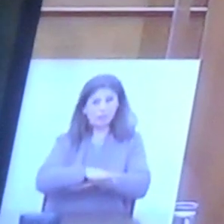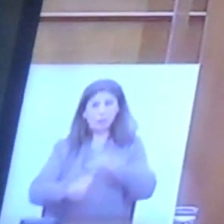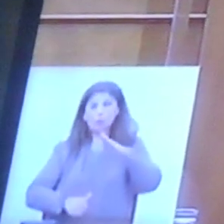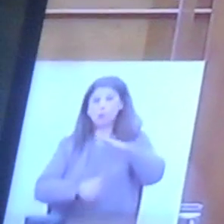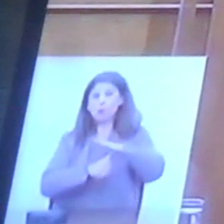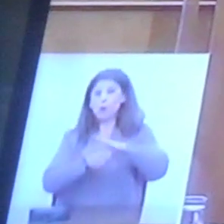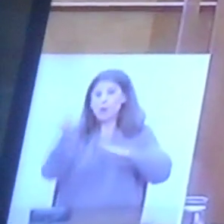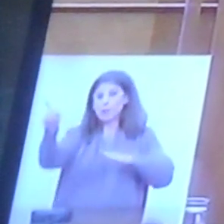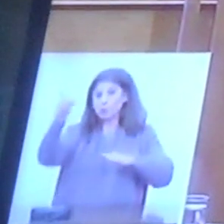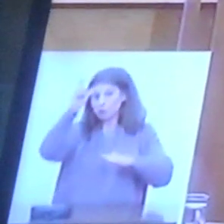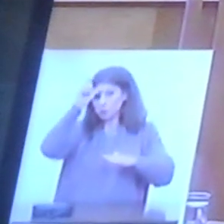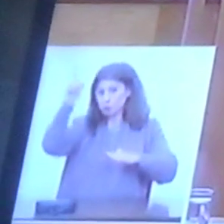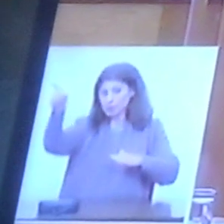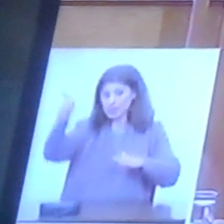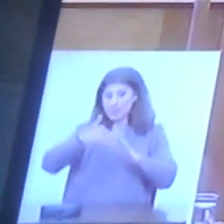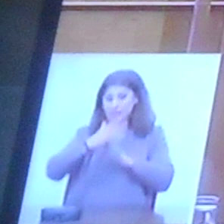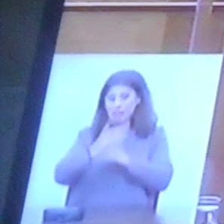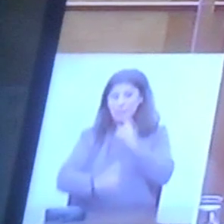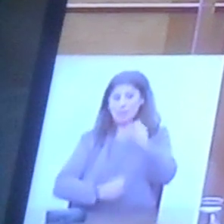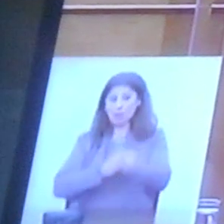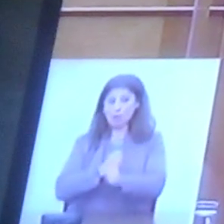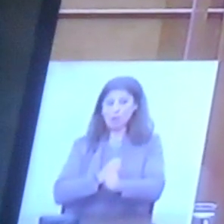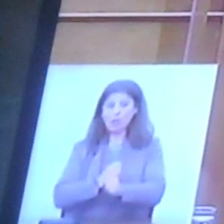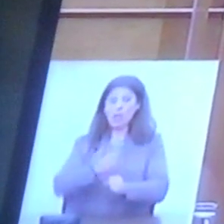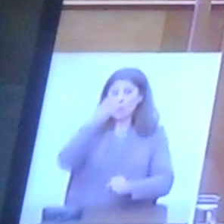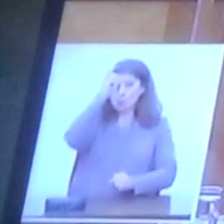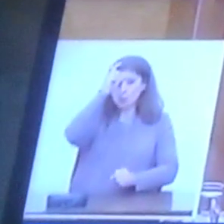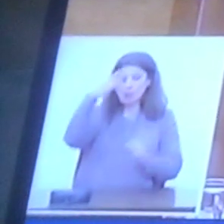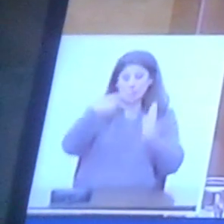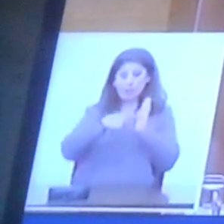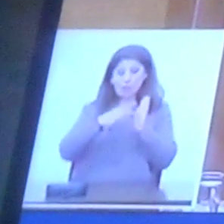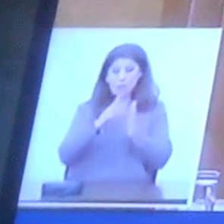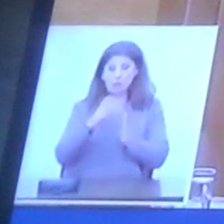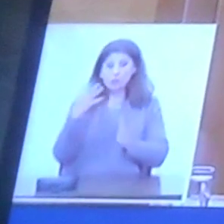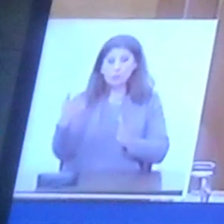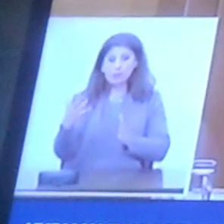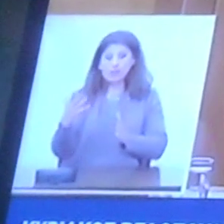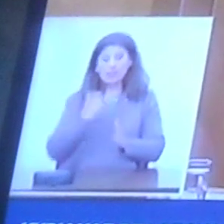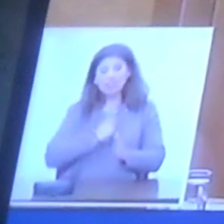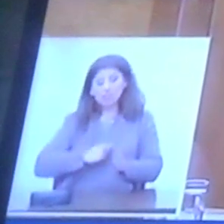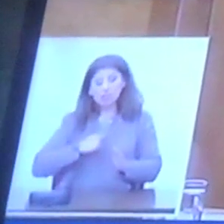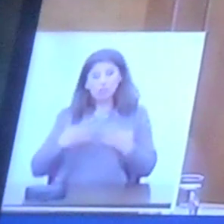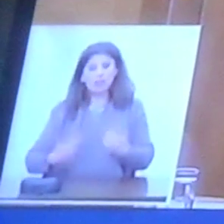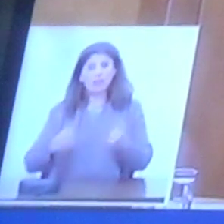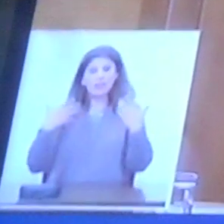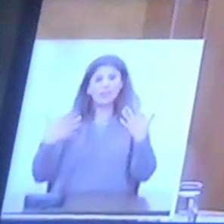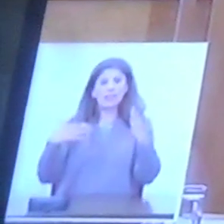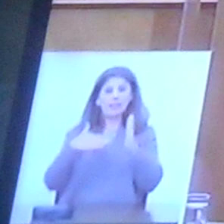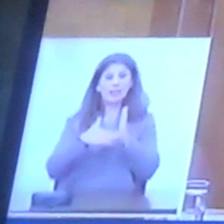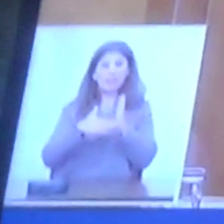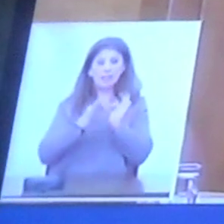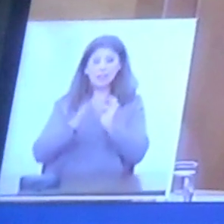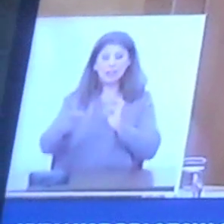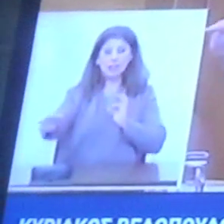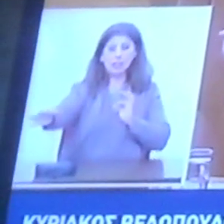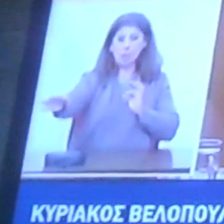ετών. Η Τουρκία το 2025 δυστυχώς για μας θα διαθέτει 10.000 χιλιόμετρα γραμμών